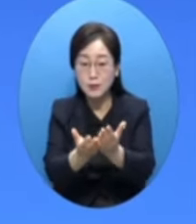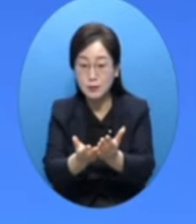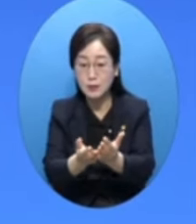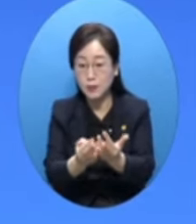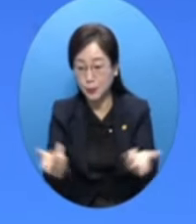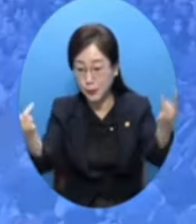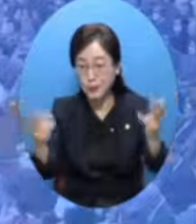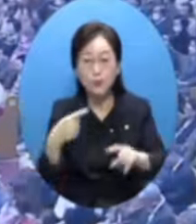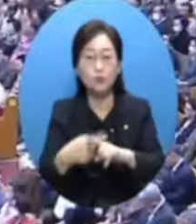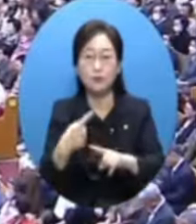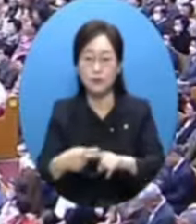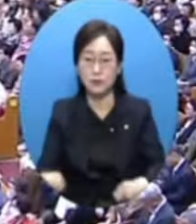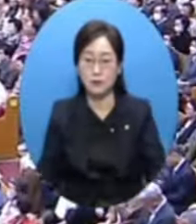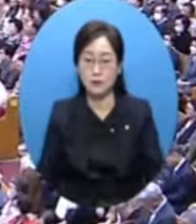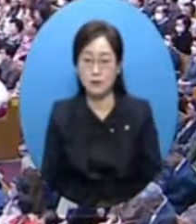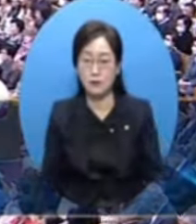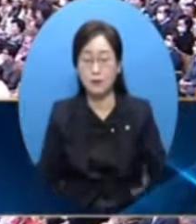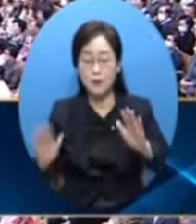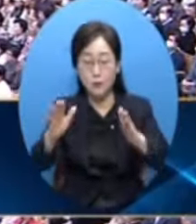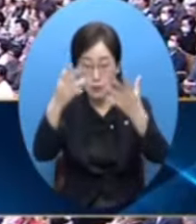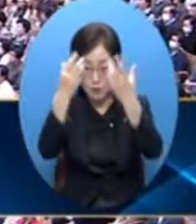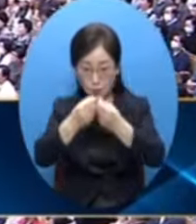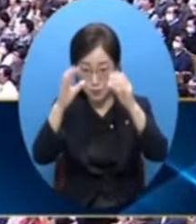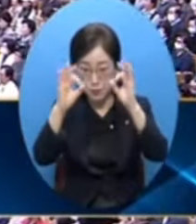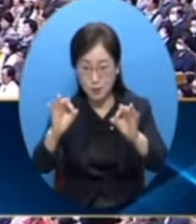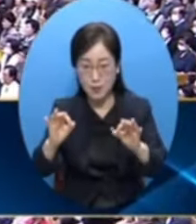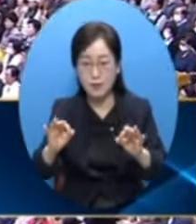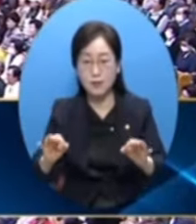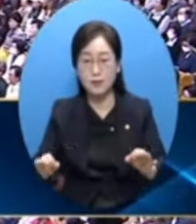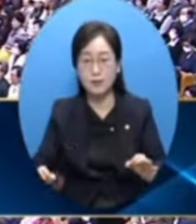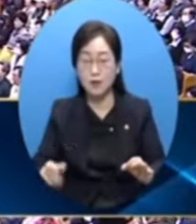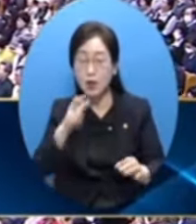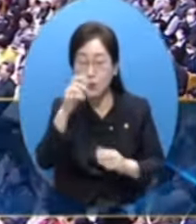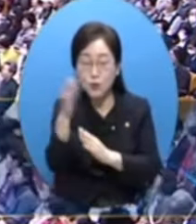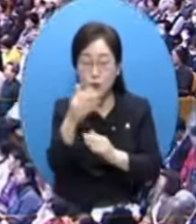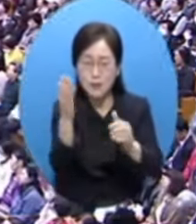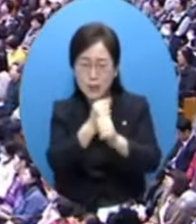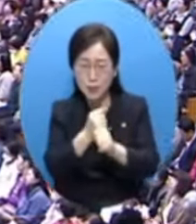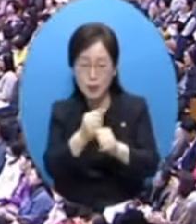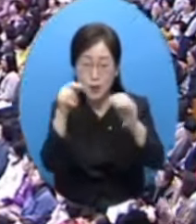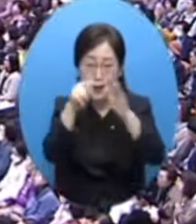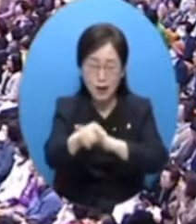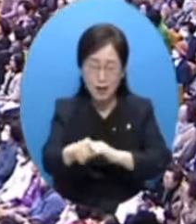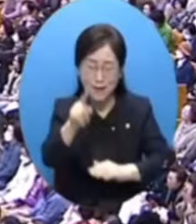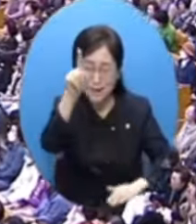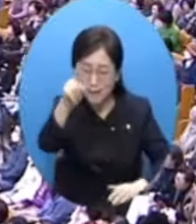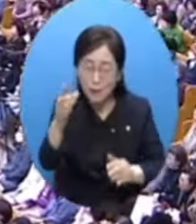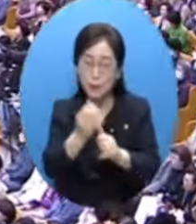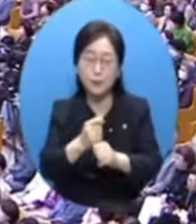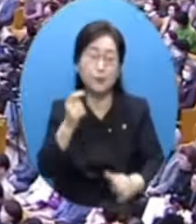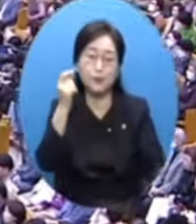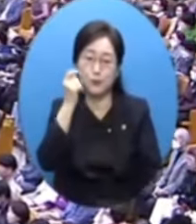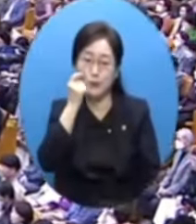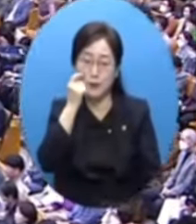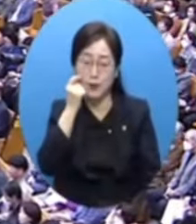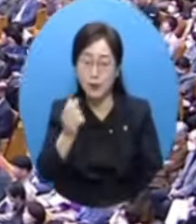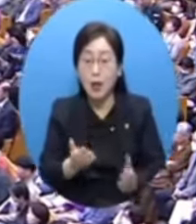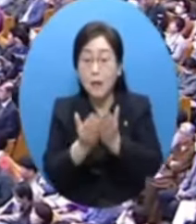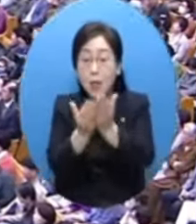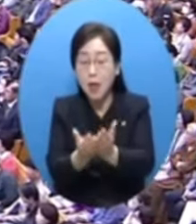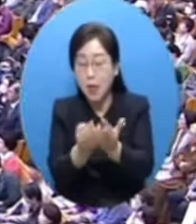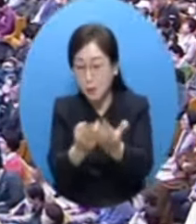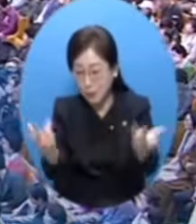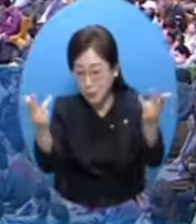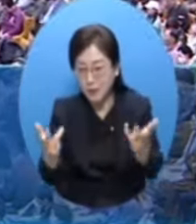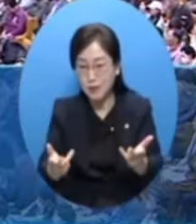것입니다. 오늘 보니까 저들이 물고기를 잡아놔서 한 마리도 잡지 못했습니다. 저들의 빈배 인생의 모습을